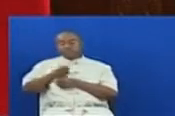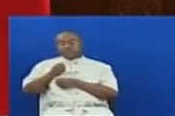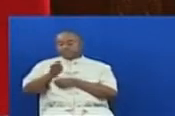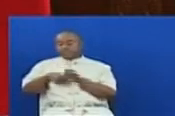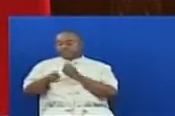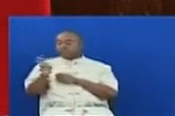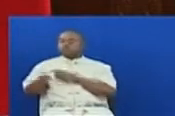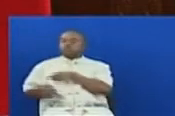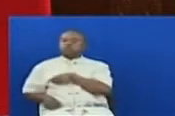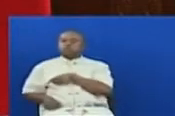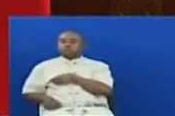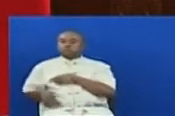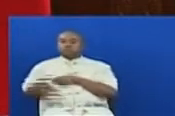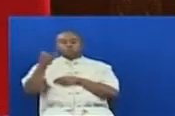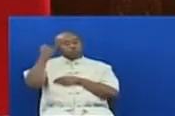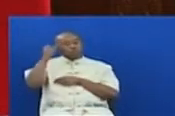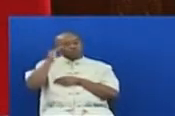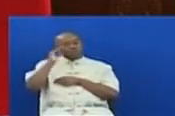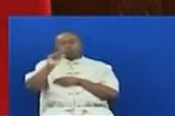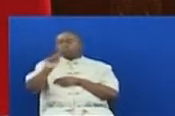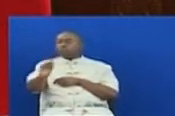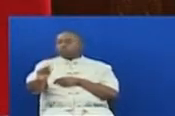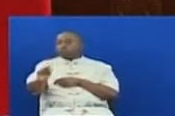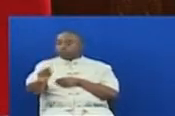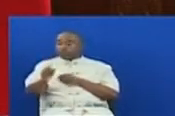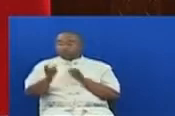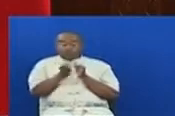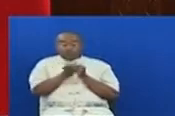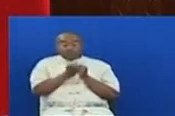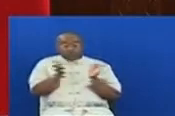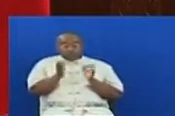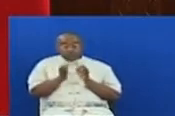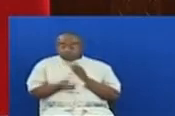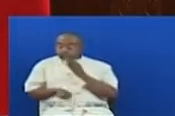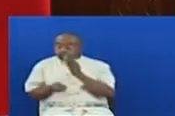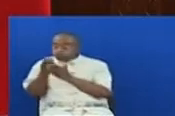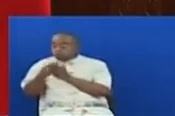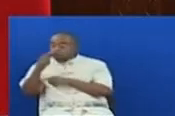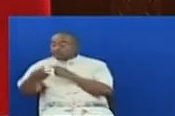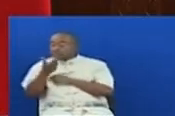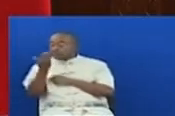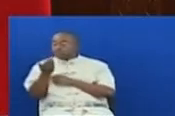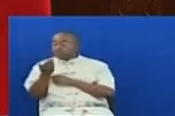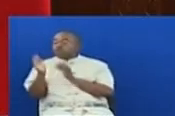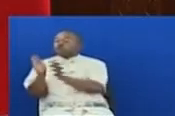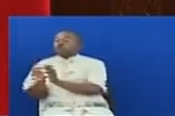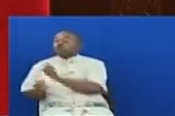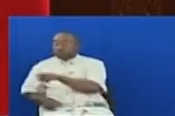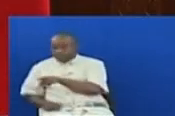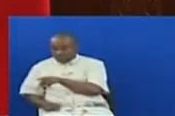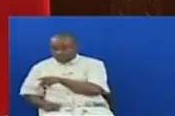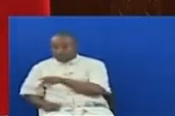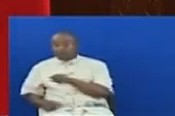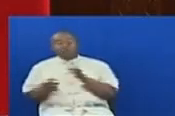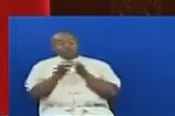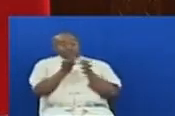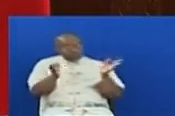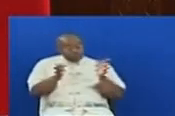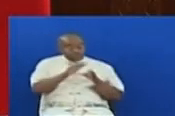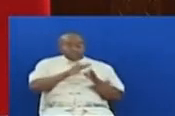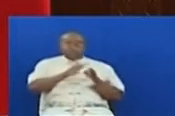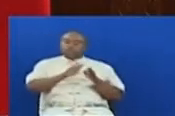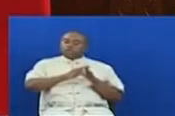halmashauri. Ubunifu ni mdogo, fursa za kuibua miradi mingine ni midogo, fursa za kuinua vyanzo vya mapato ni